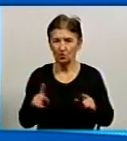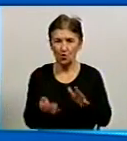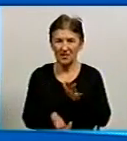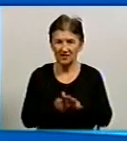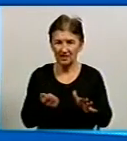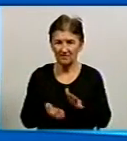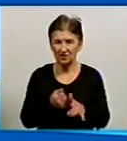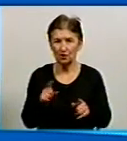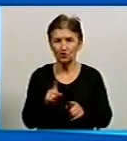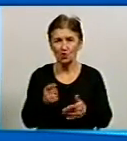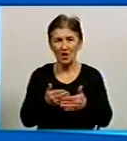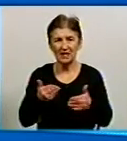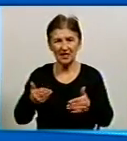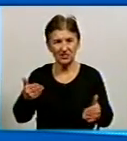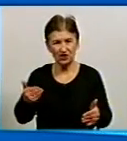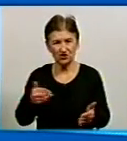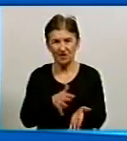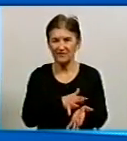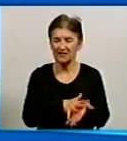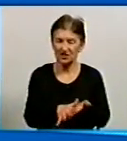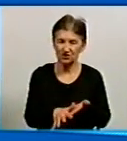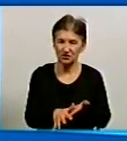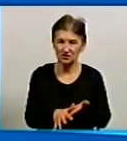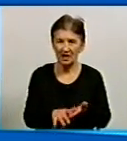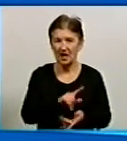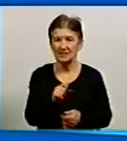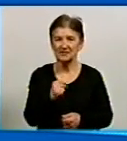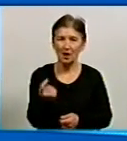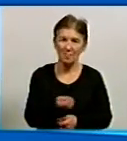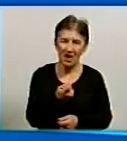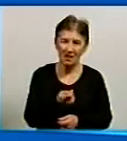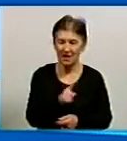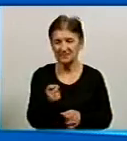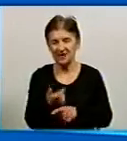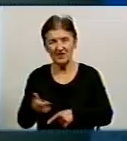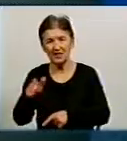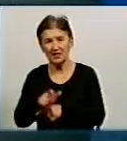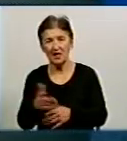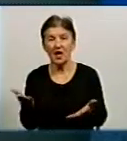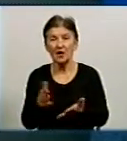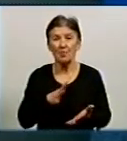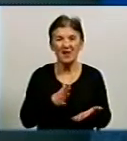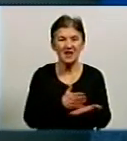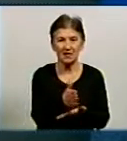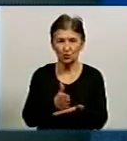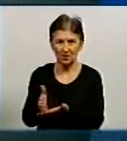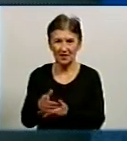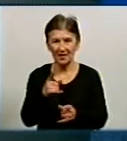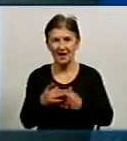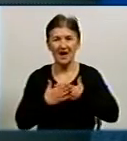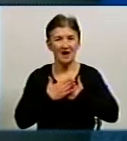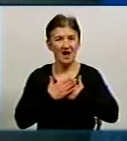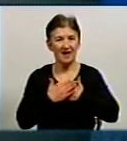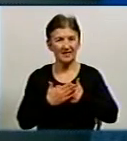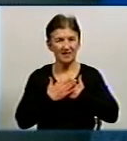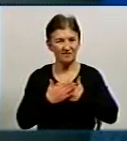сум, які раніше витрачались? Замала була активність, чи навпаки завелика? Які були критерії? Ну, активність завжди висока.